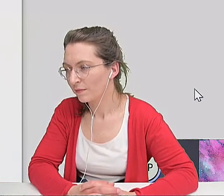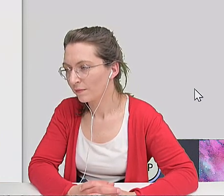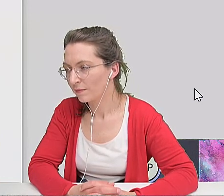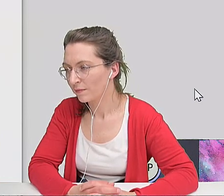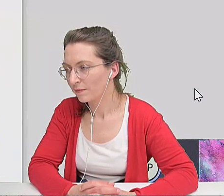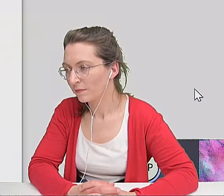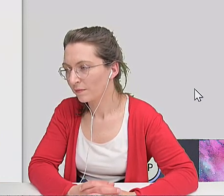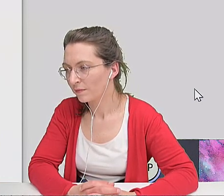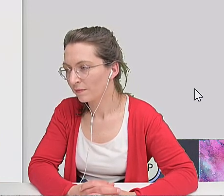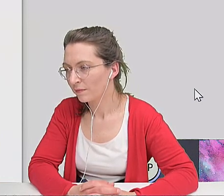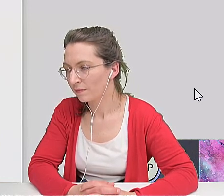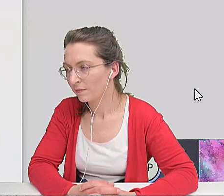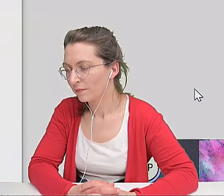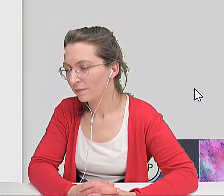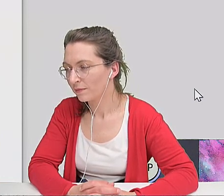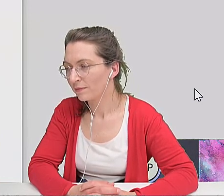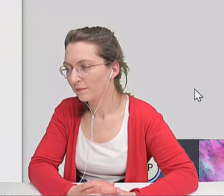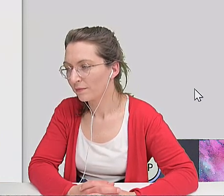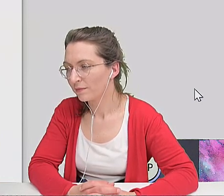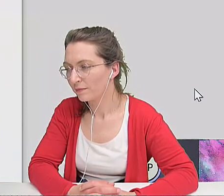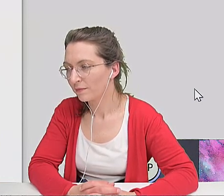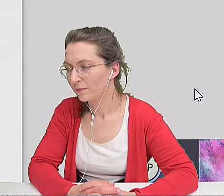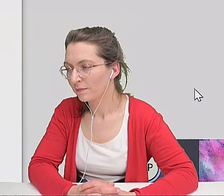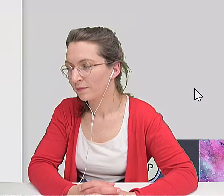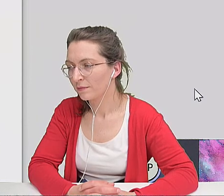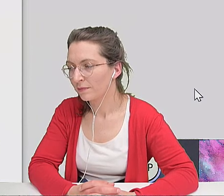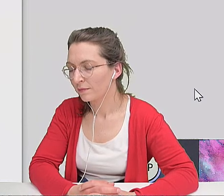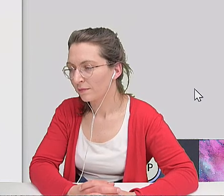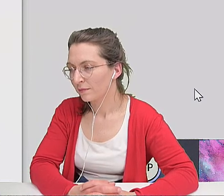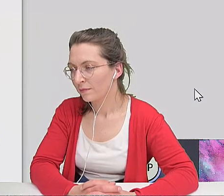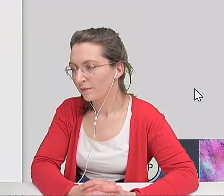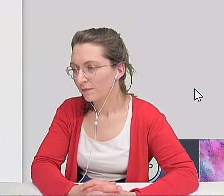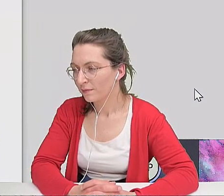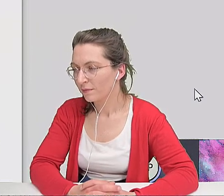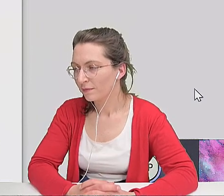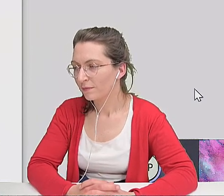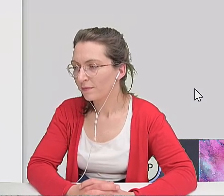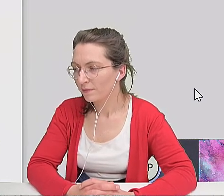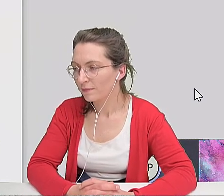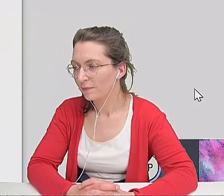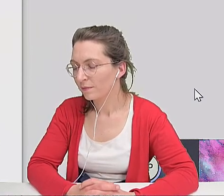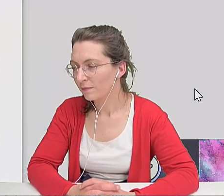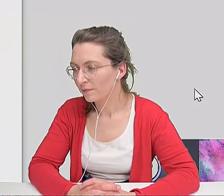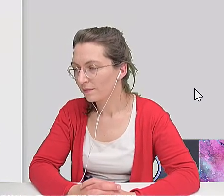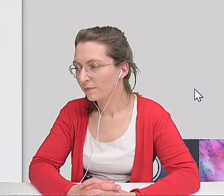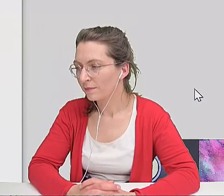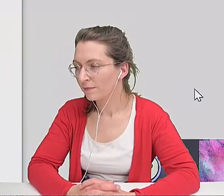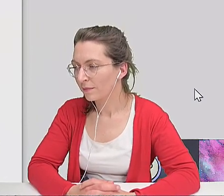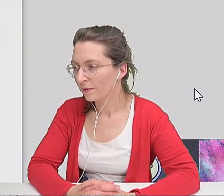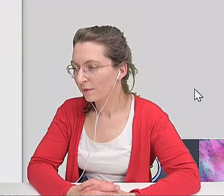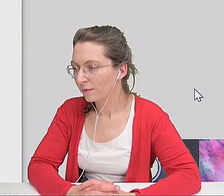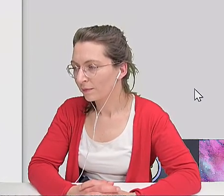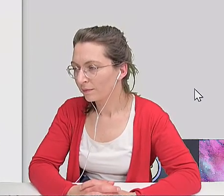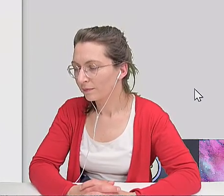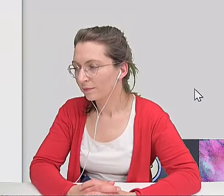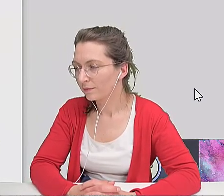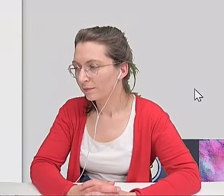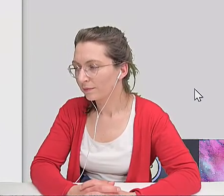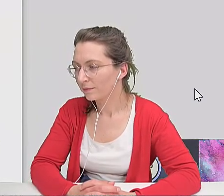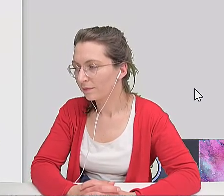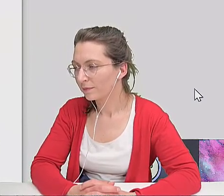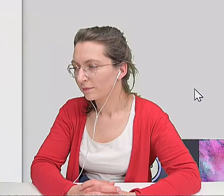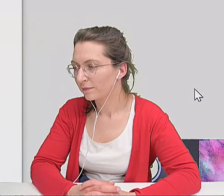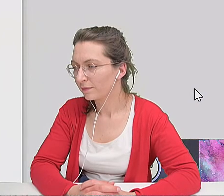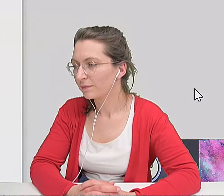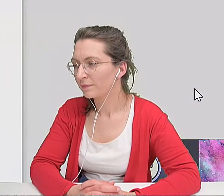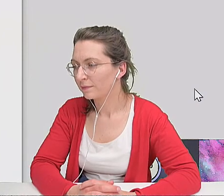ins Spiel. Da schreibe ich eben nicht eine bestimmte Zahl hier hin, sondern ich schreibe eben A und, oder eben B und C. Und das ist Hauptsache, mein Programm, meine kleine Zahl hier